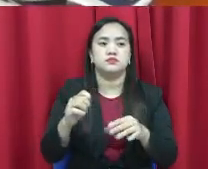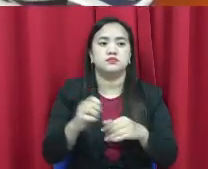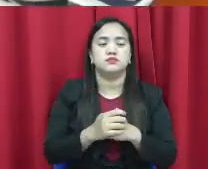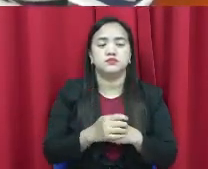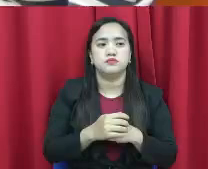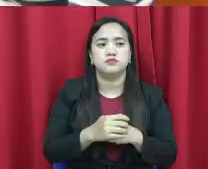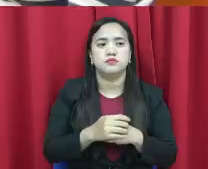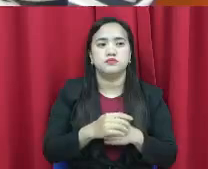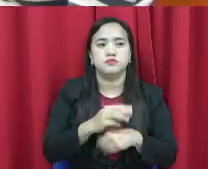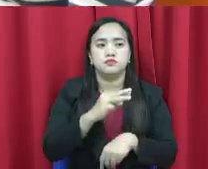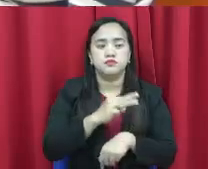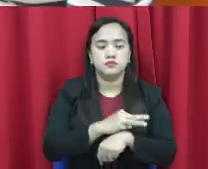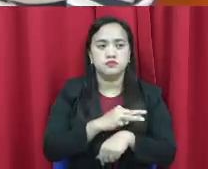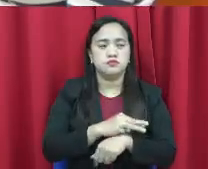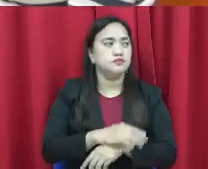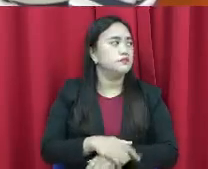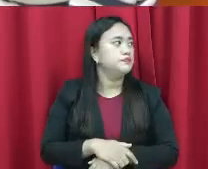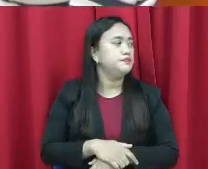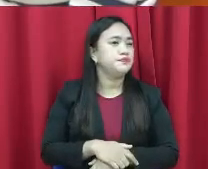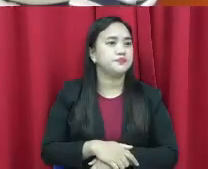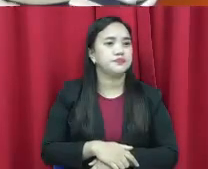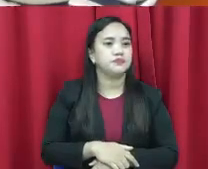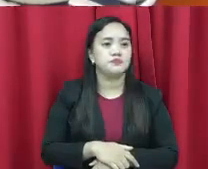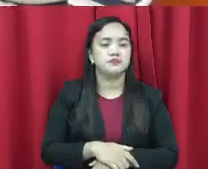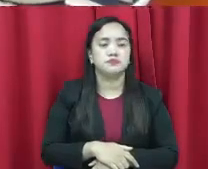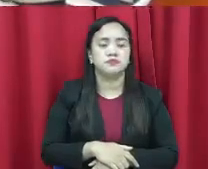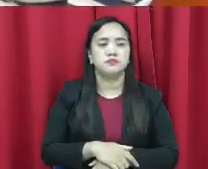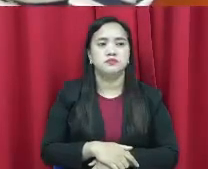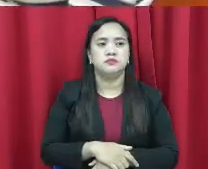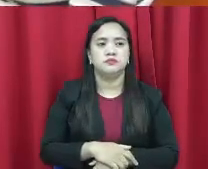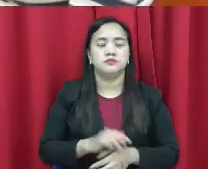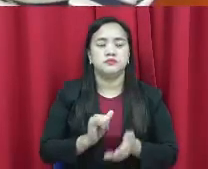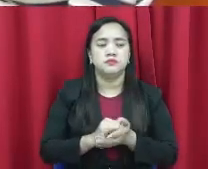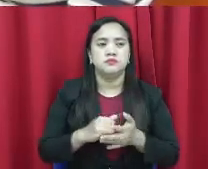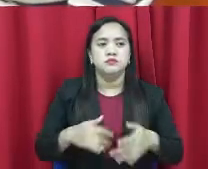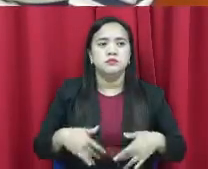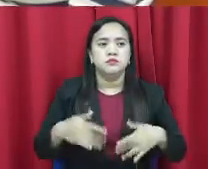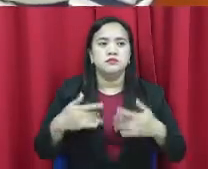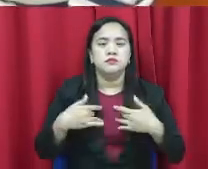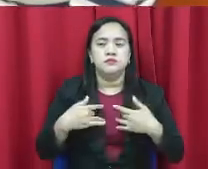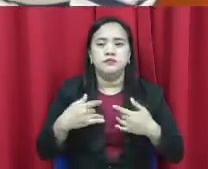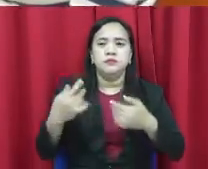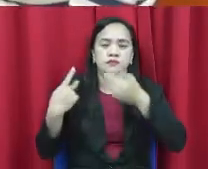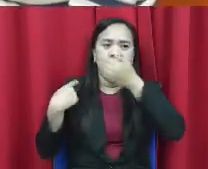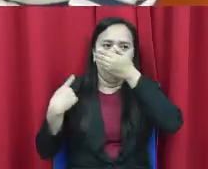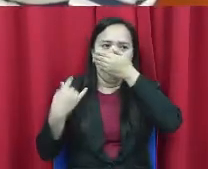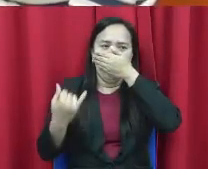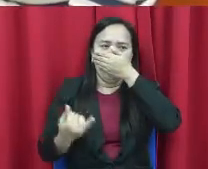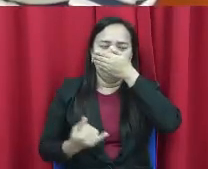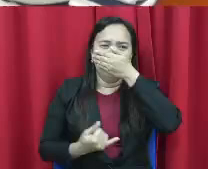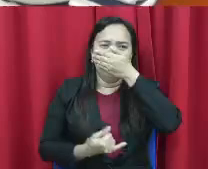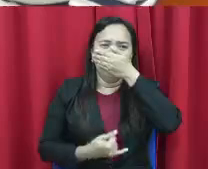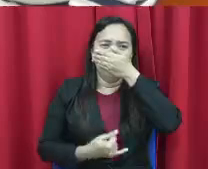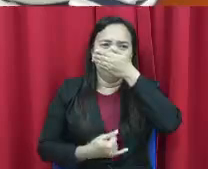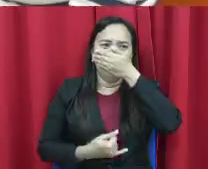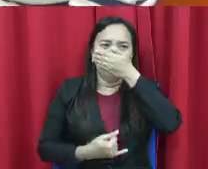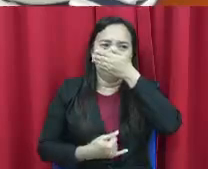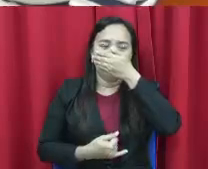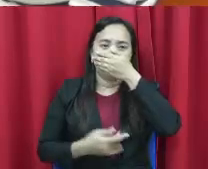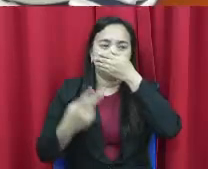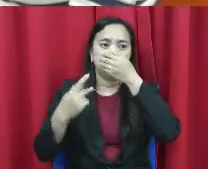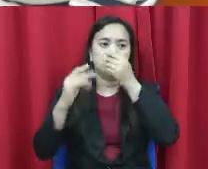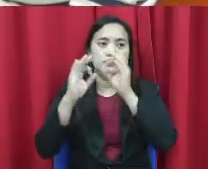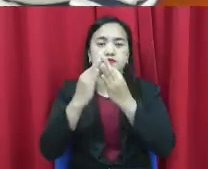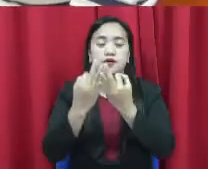nagsabi siya na sila pastor pastor Hill is ang buhay nila ay parang Ah wala na yung hindi na yung Gagawa tayo ng family